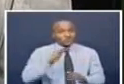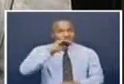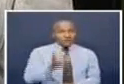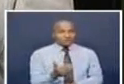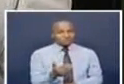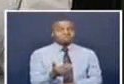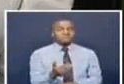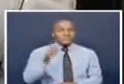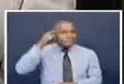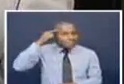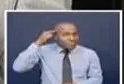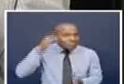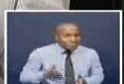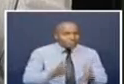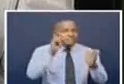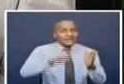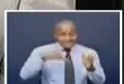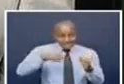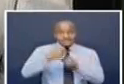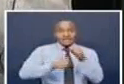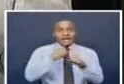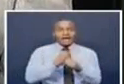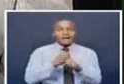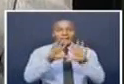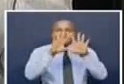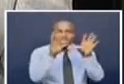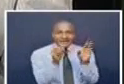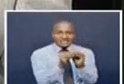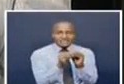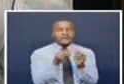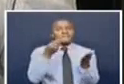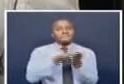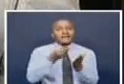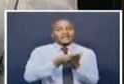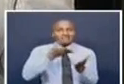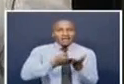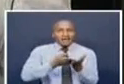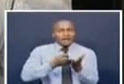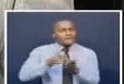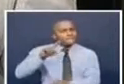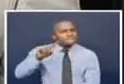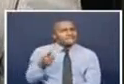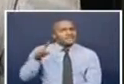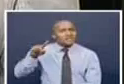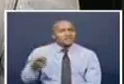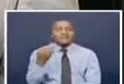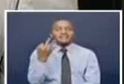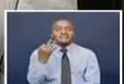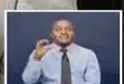lami. Kwa hii bajeti yetu ya mwaka huu tumeweka pesa milioni zaidi ya milioni